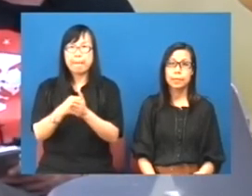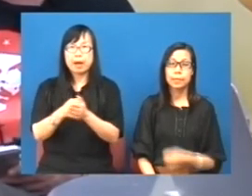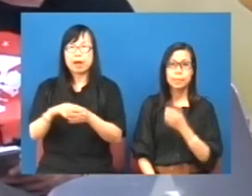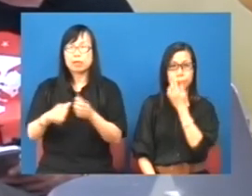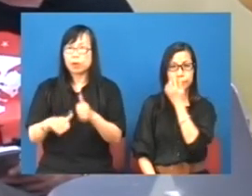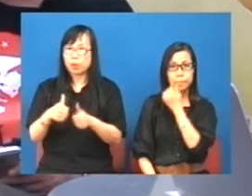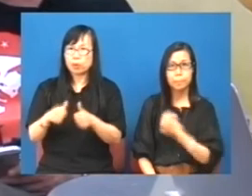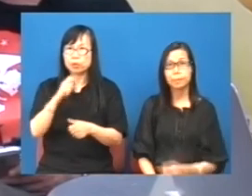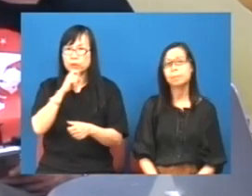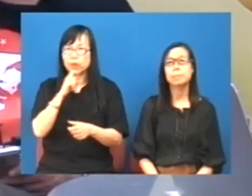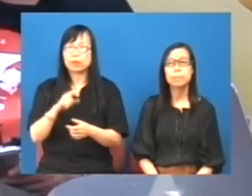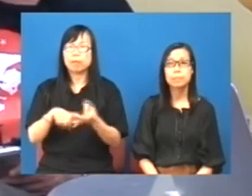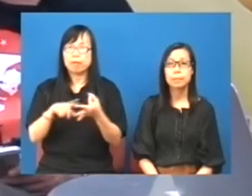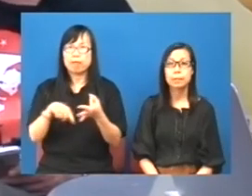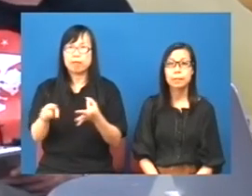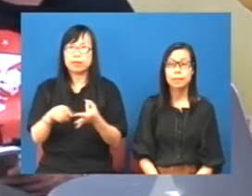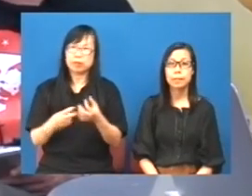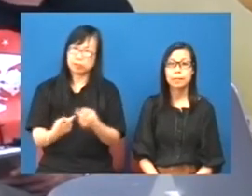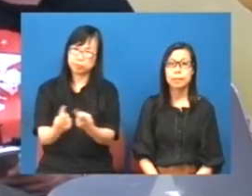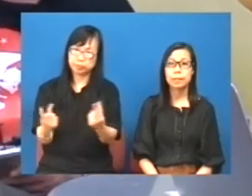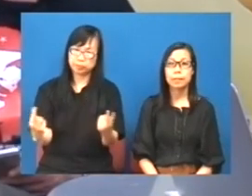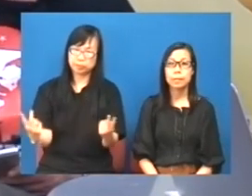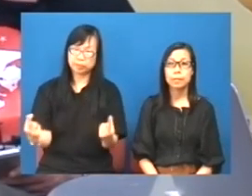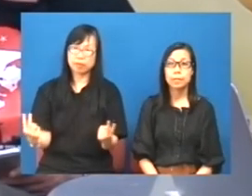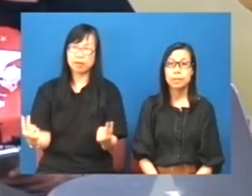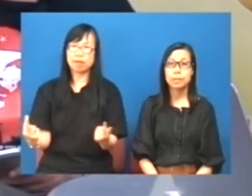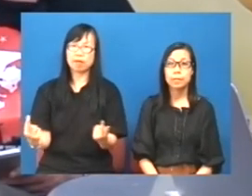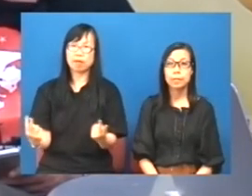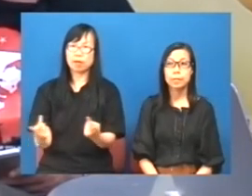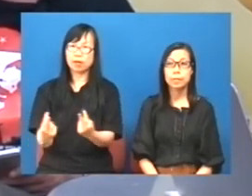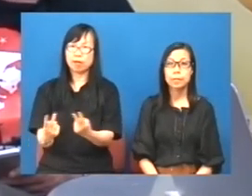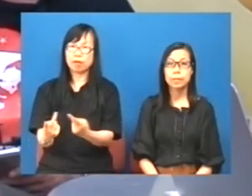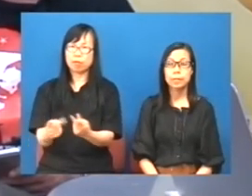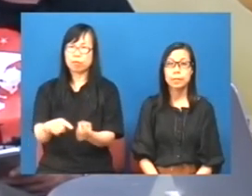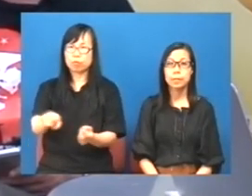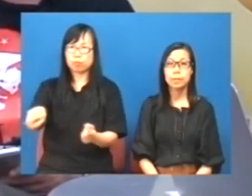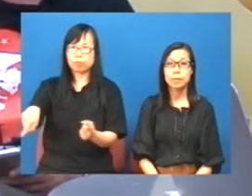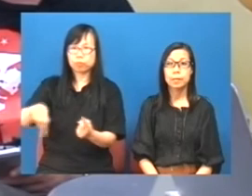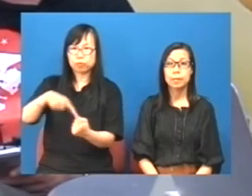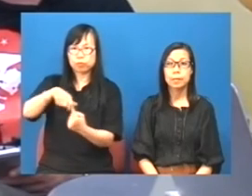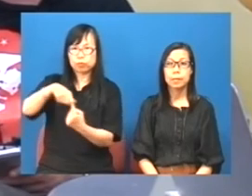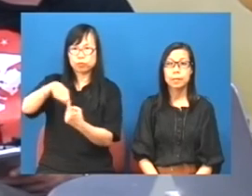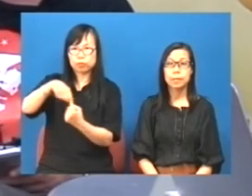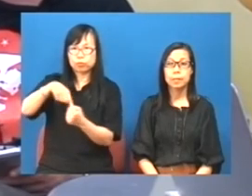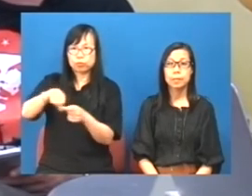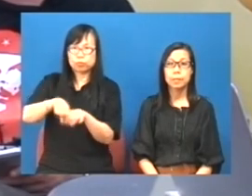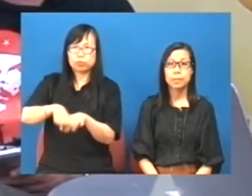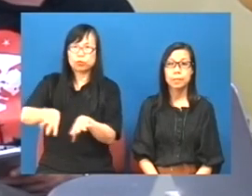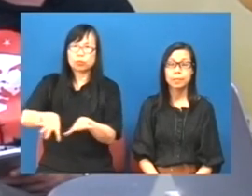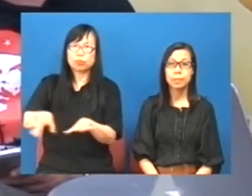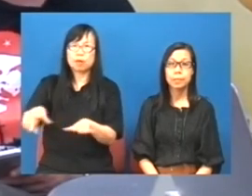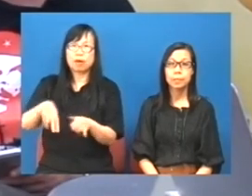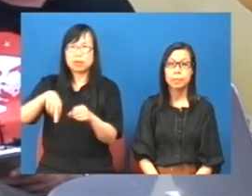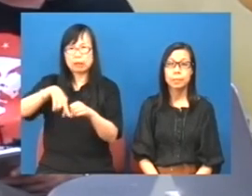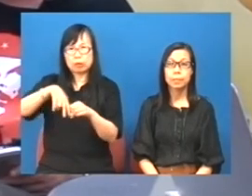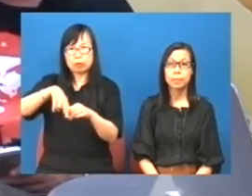重的就是地太軟太鬆搞得他們自己的球員經常